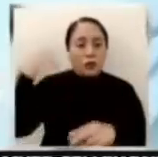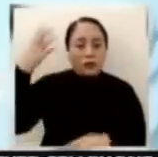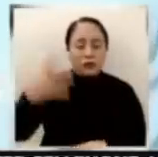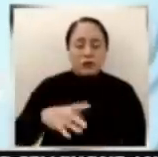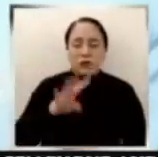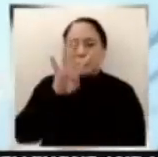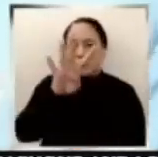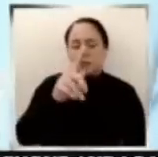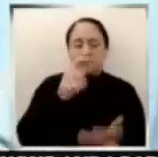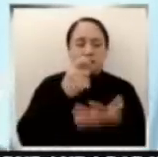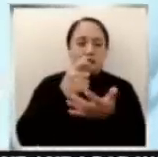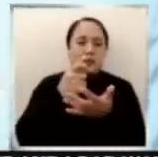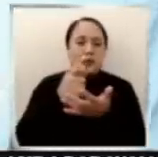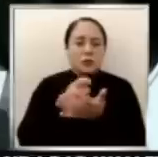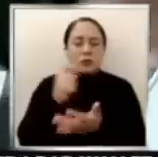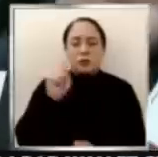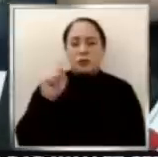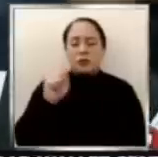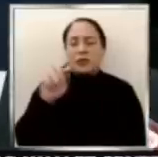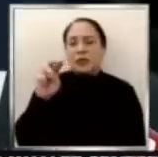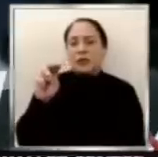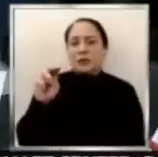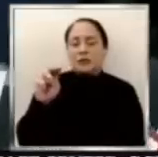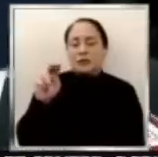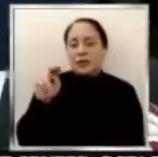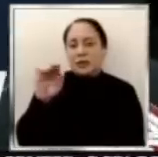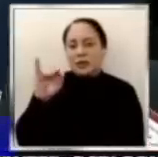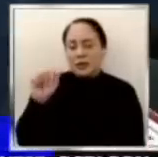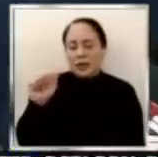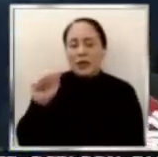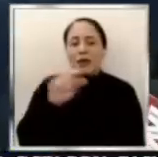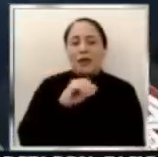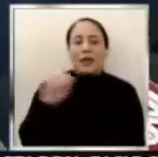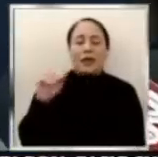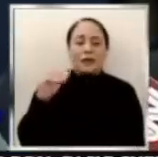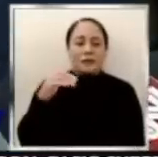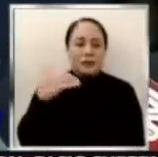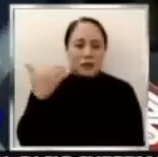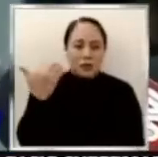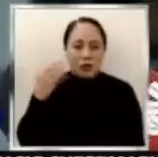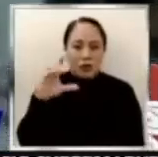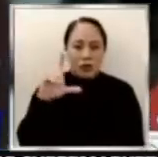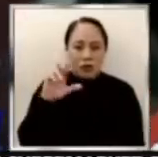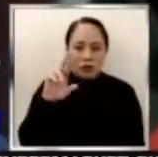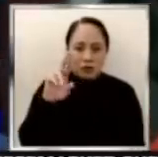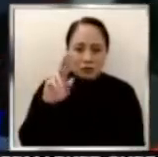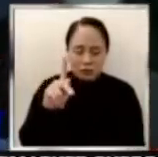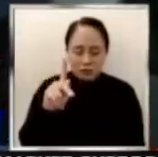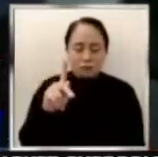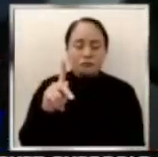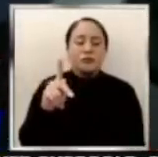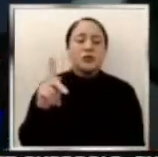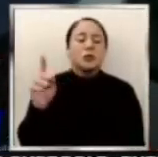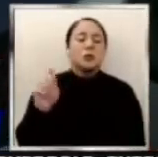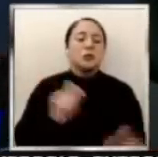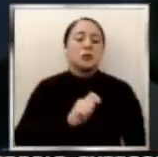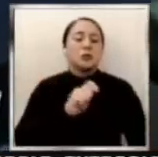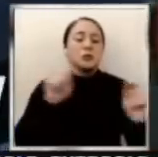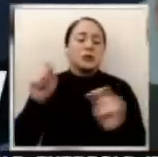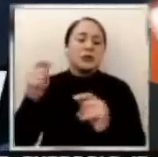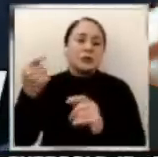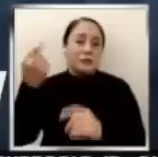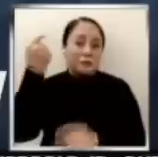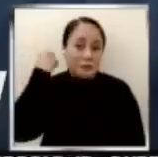Aquino International Airport at Clark. Yung immigration po natin, ililipat po natin sa likod, so we'll have